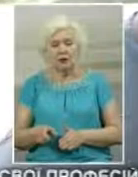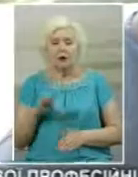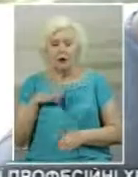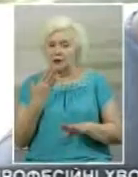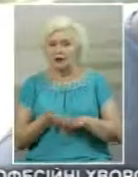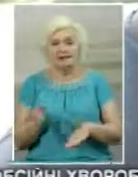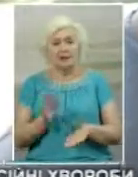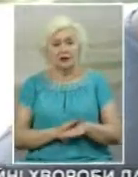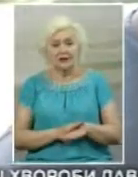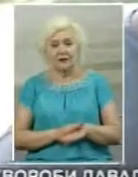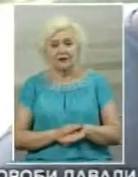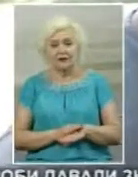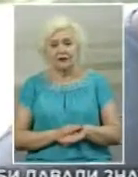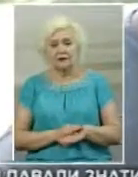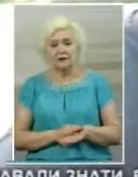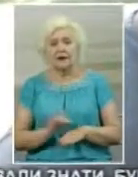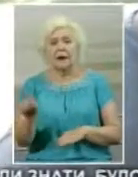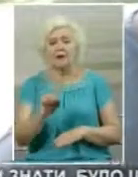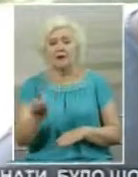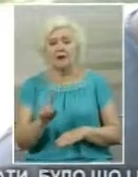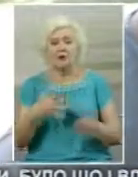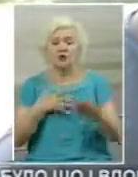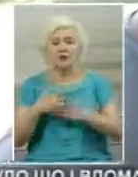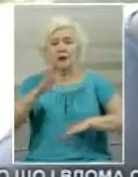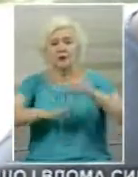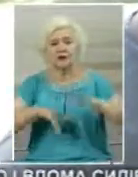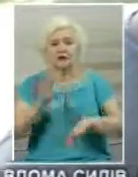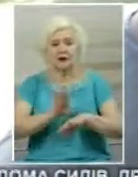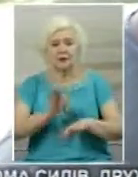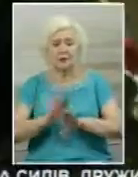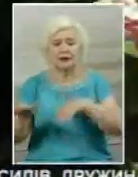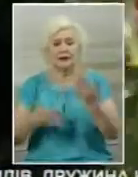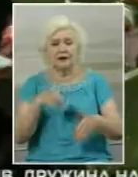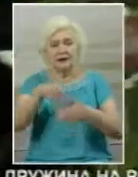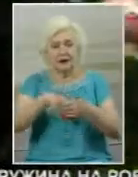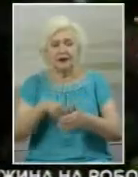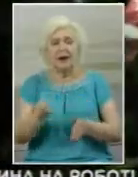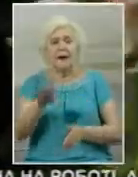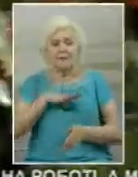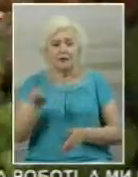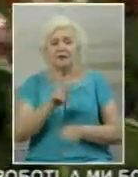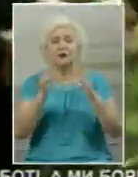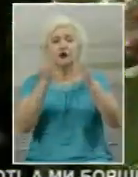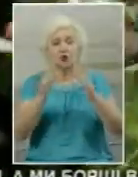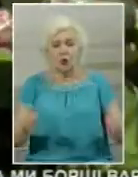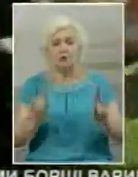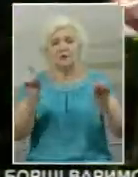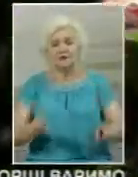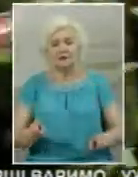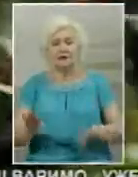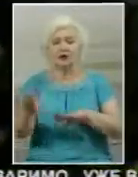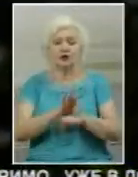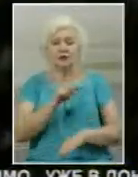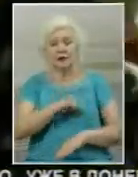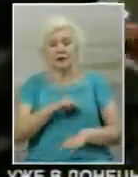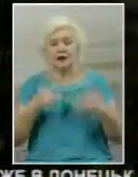було сложновато. Потому что свои профессиональные болезни давали знать уже. Было, что и дома сидел, жена на